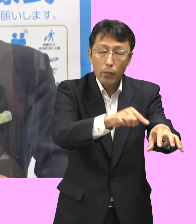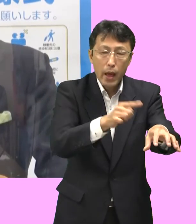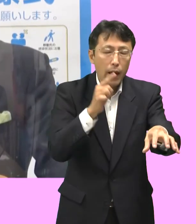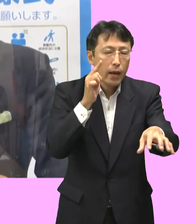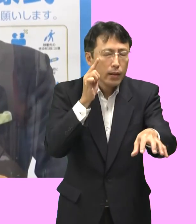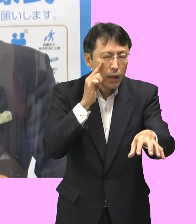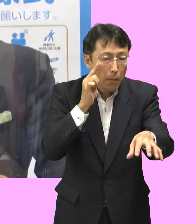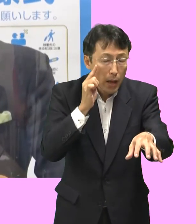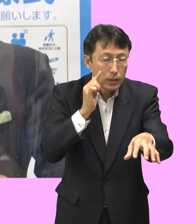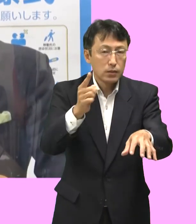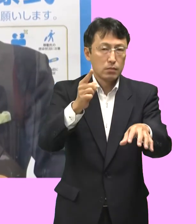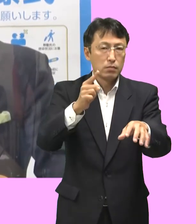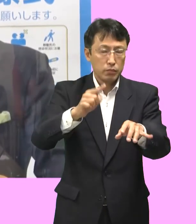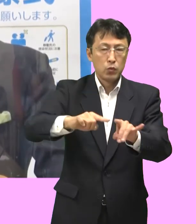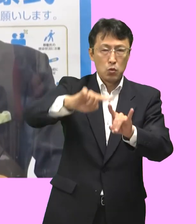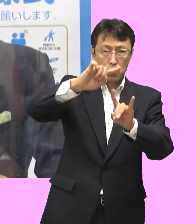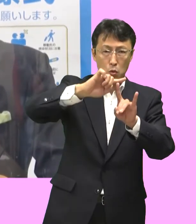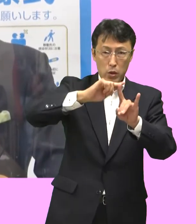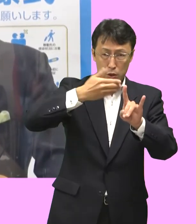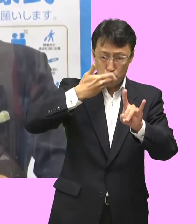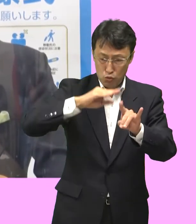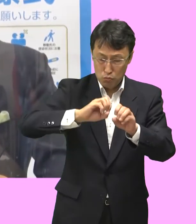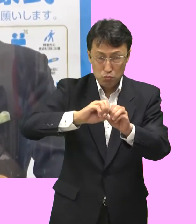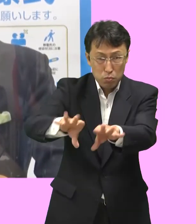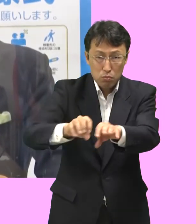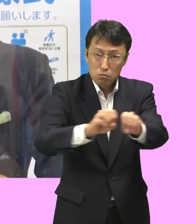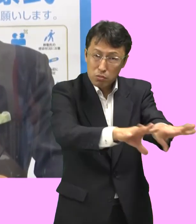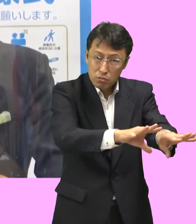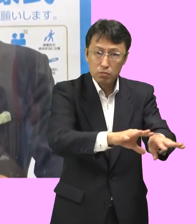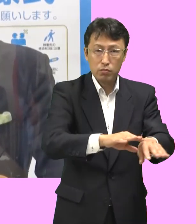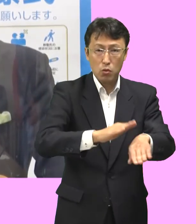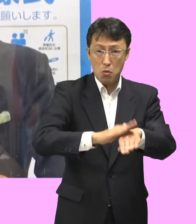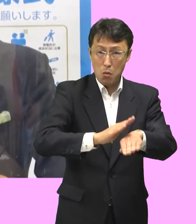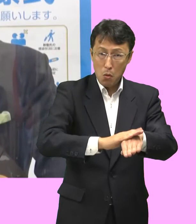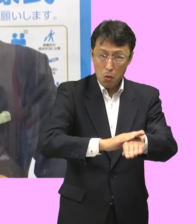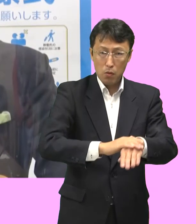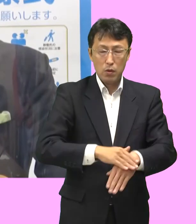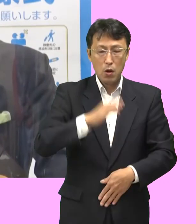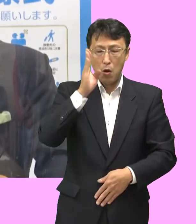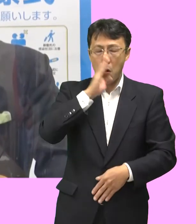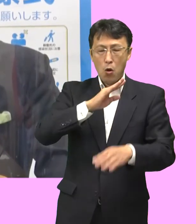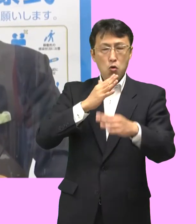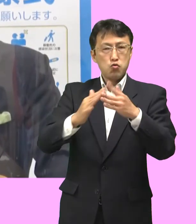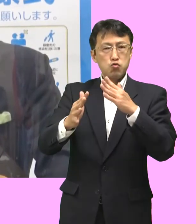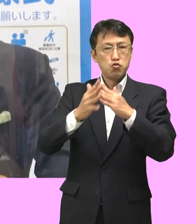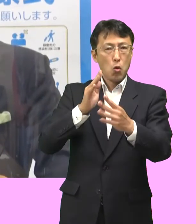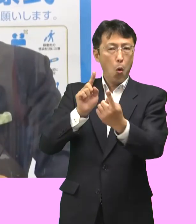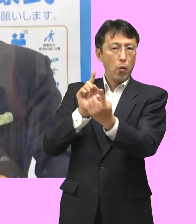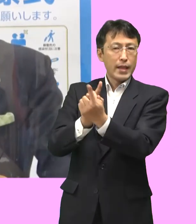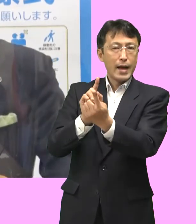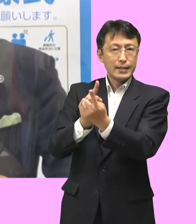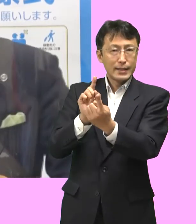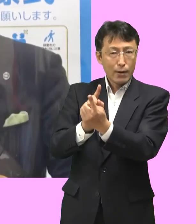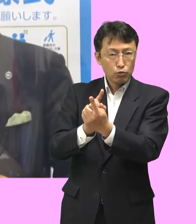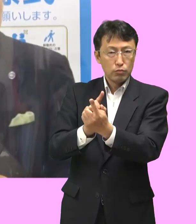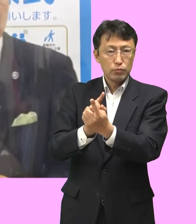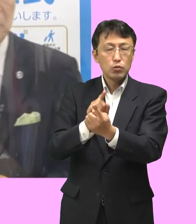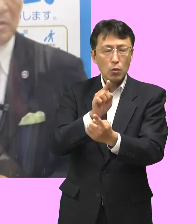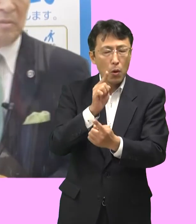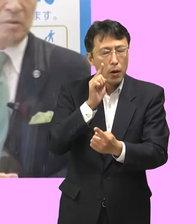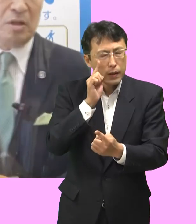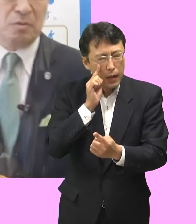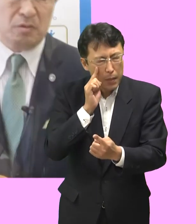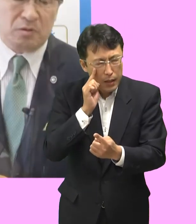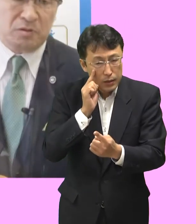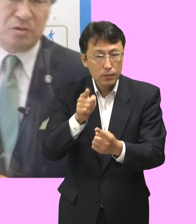試験放流と、それから風評対策の、試験的な対策を行ってどうなるかといった